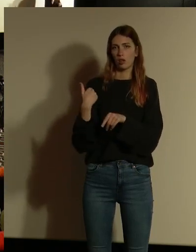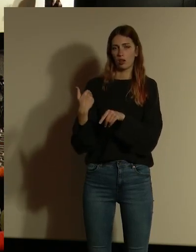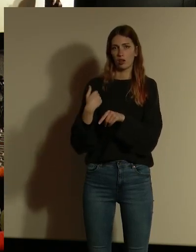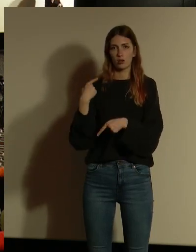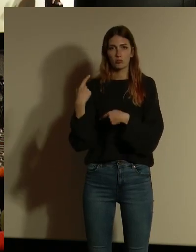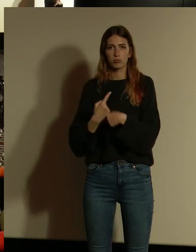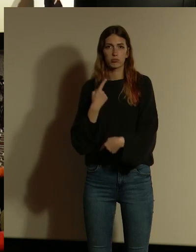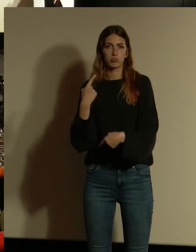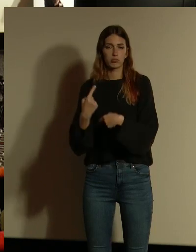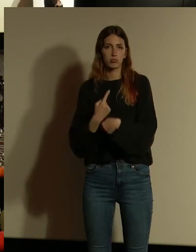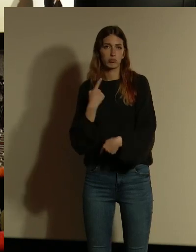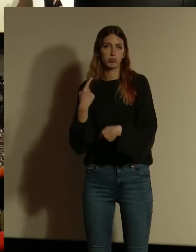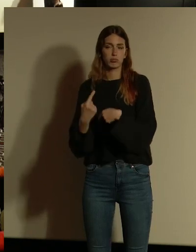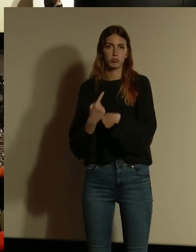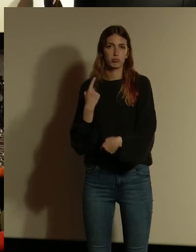halvustavalt.